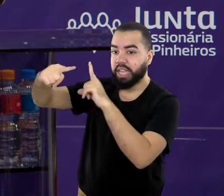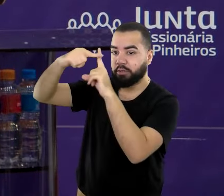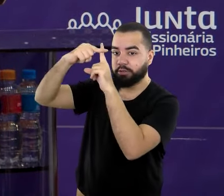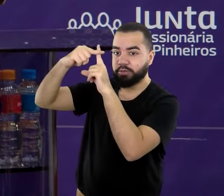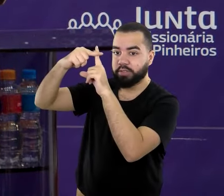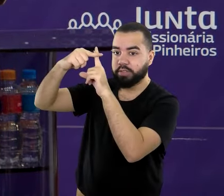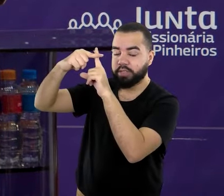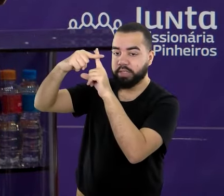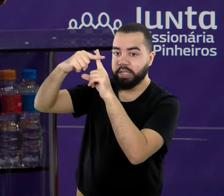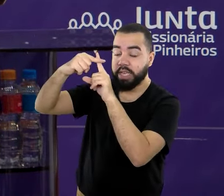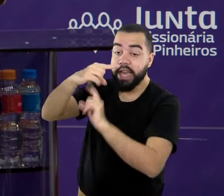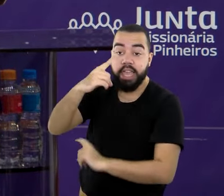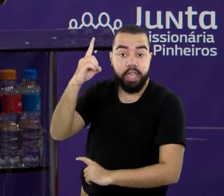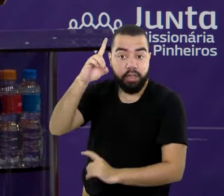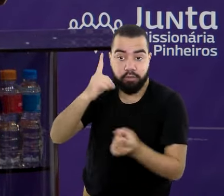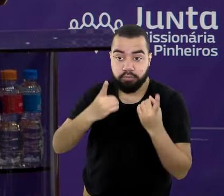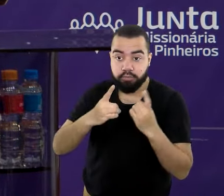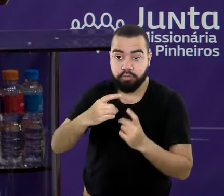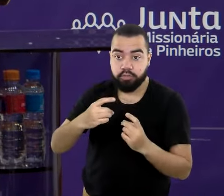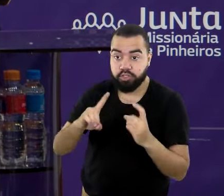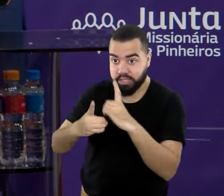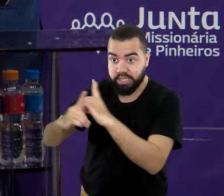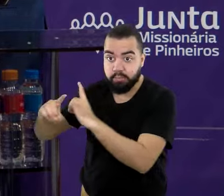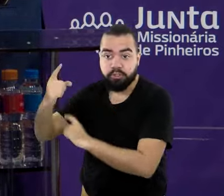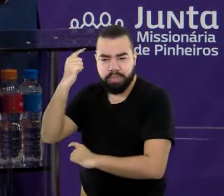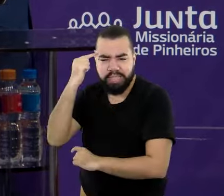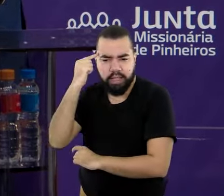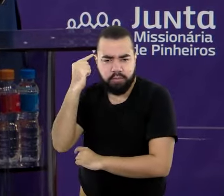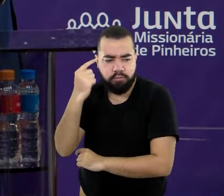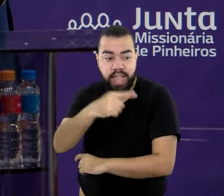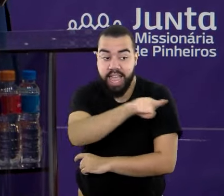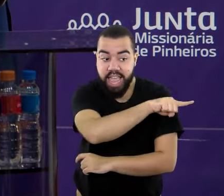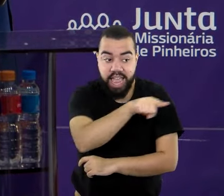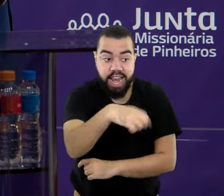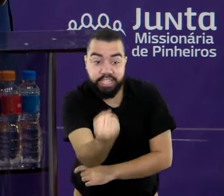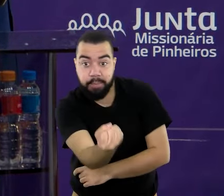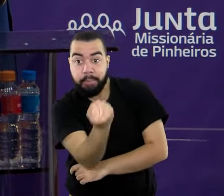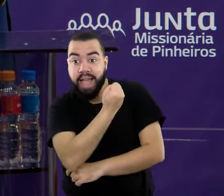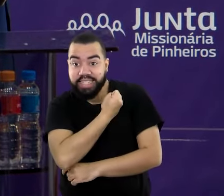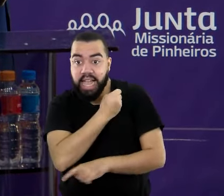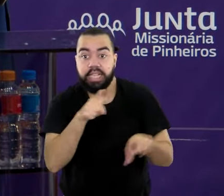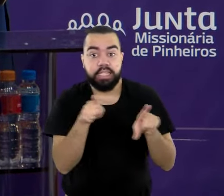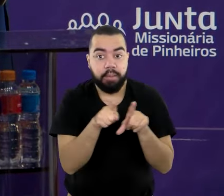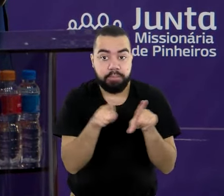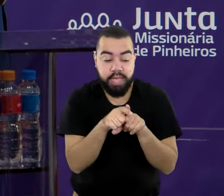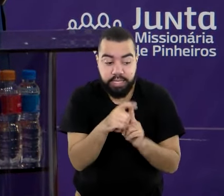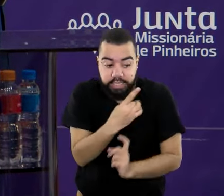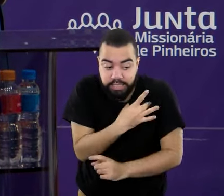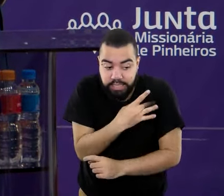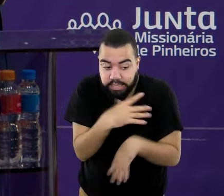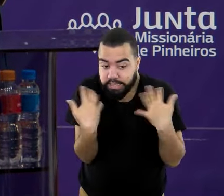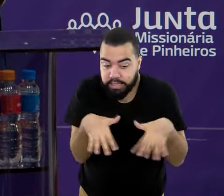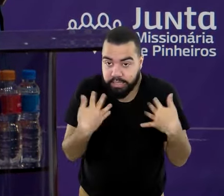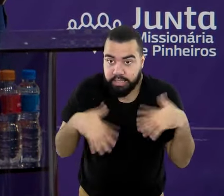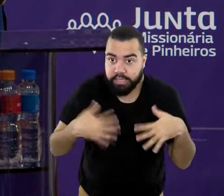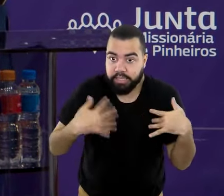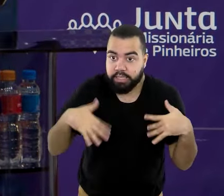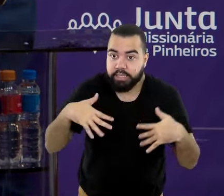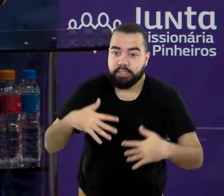지금 제자들을 향해서 기울이고 있습니다. E também eles estão à espera para matar os discípulos